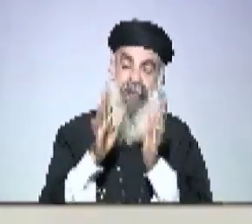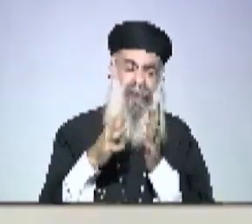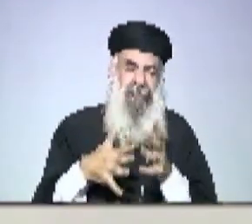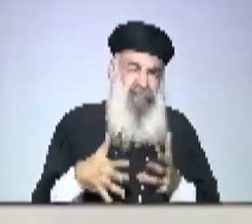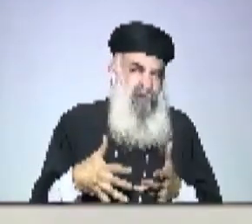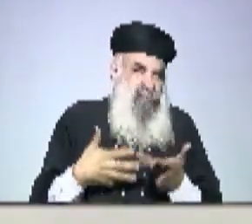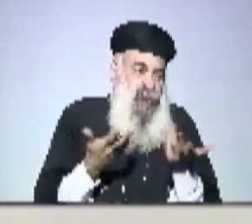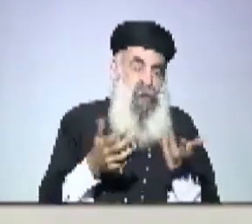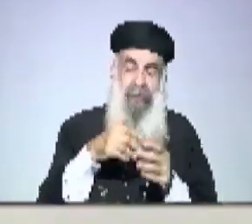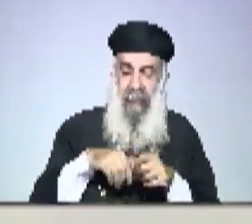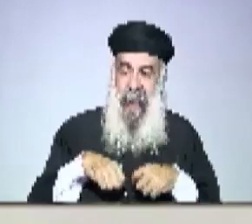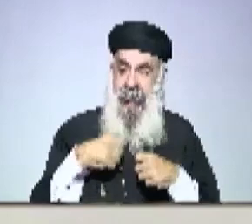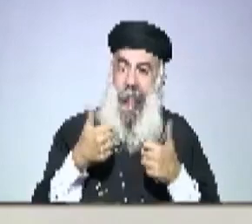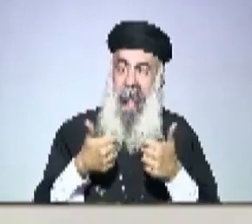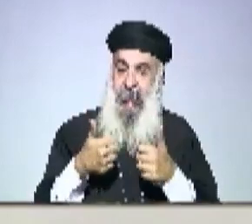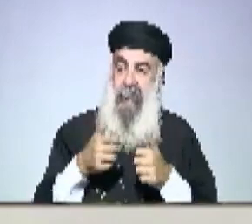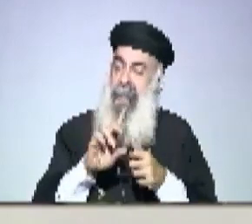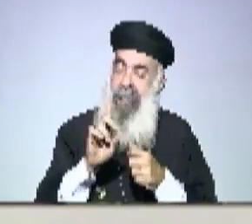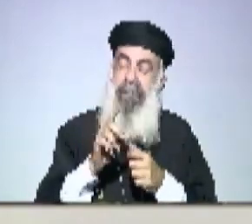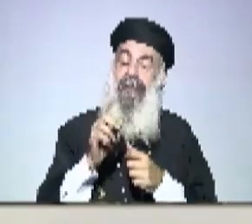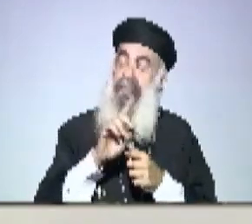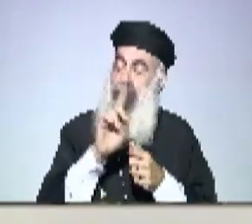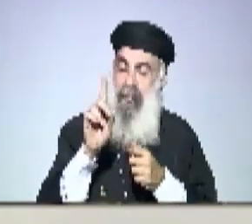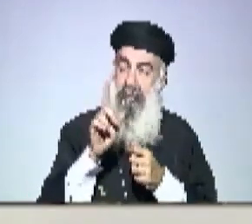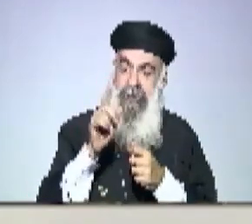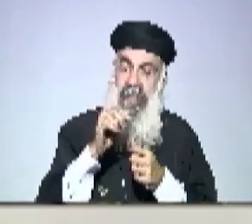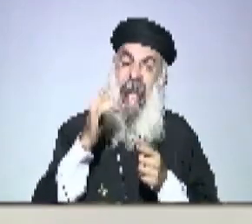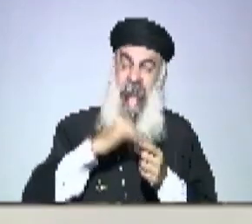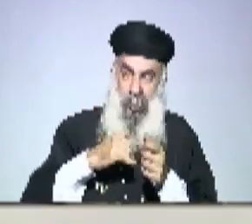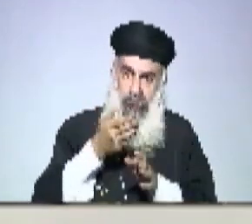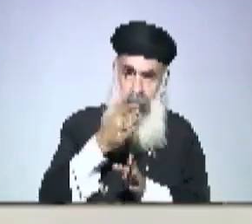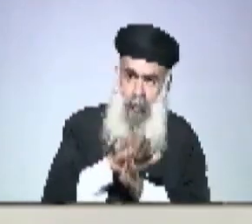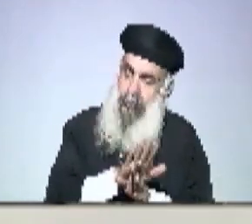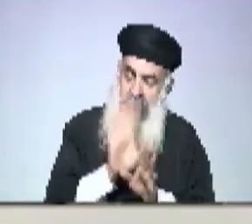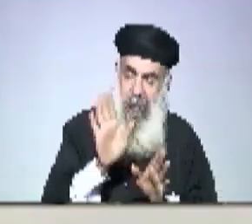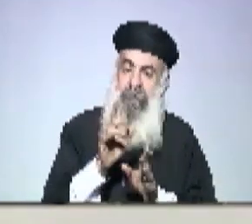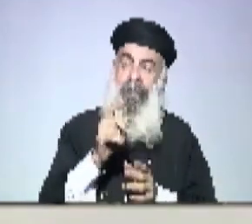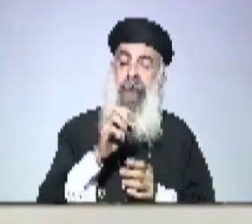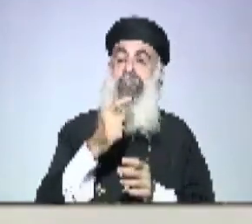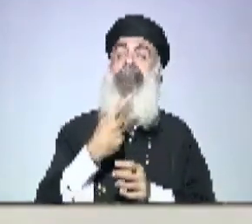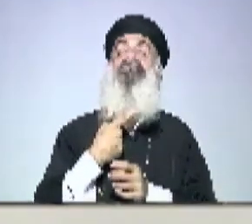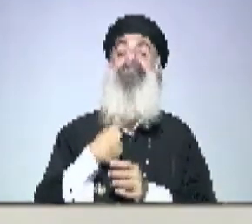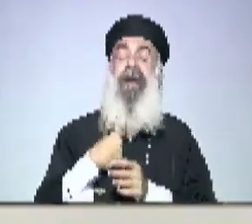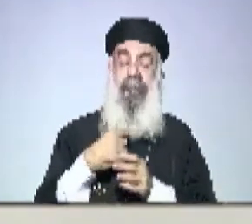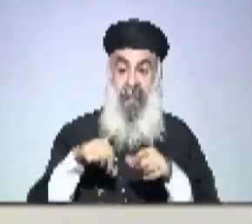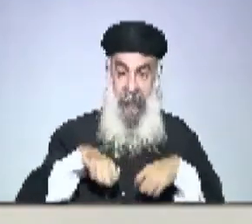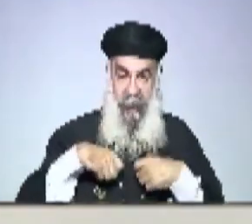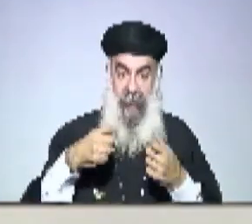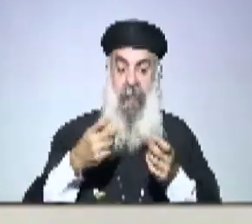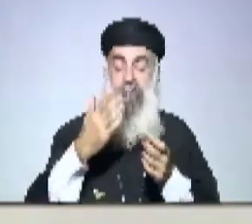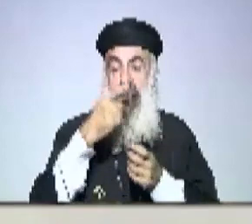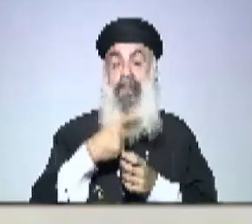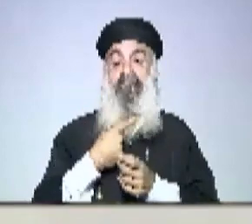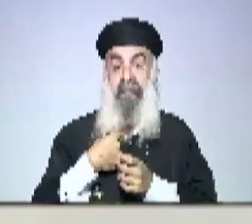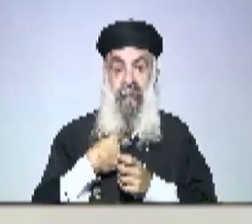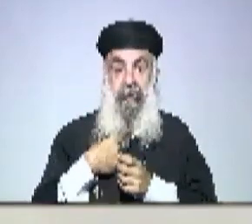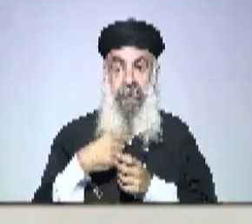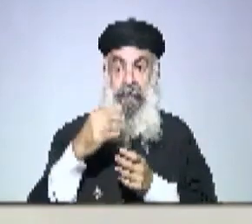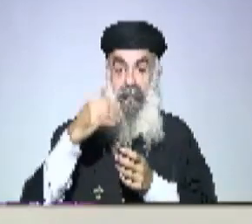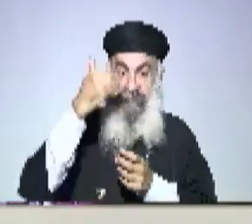الحياه ولا بنتمنى الموت لكن احنا بنحب الحياه وبنحب كمان